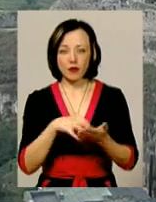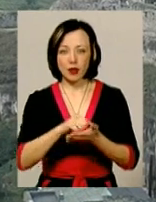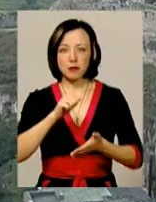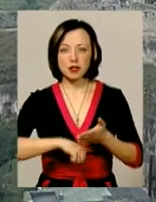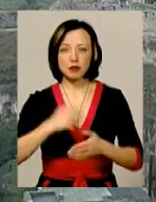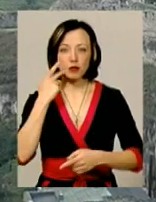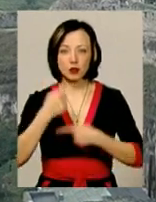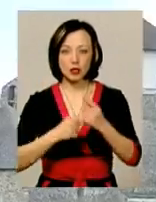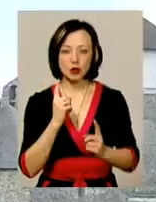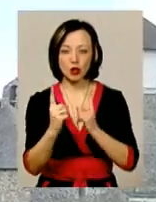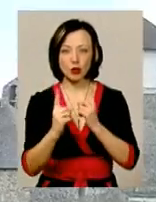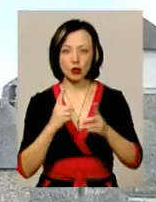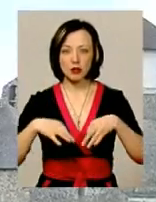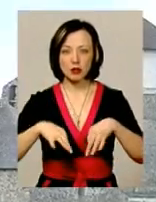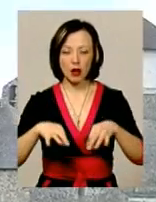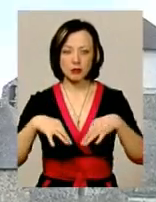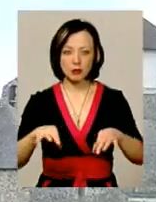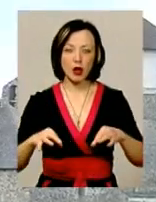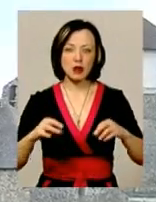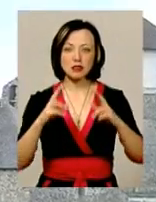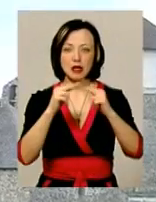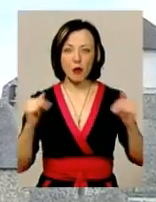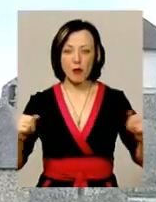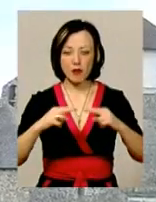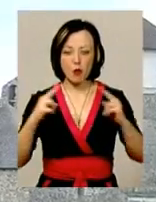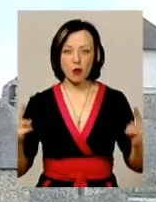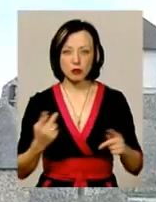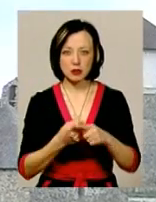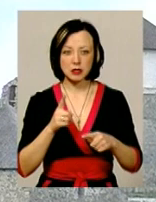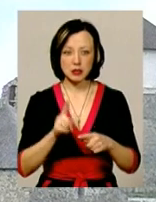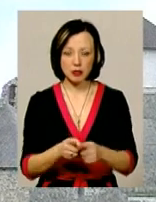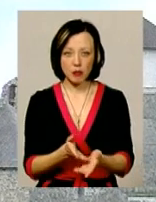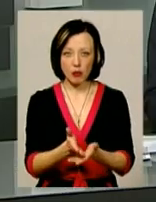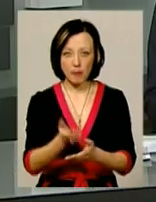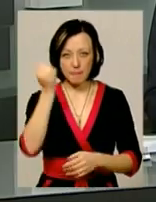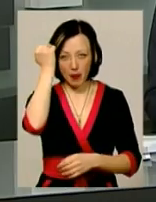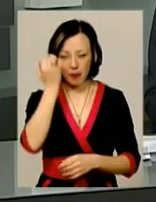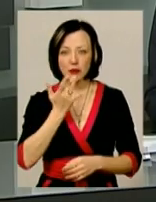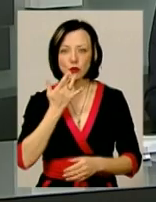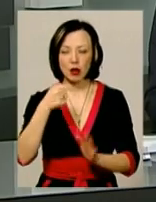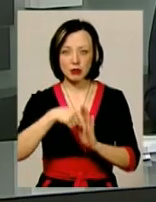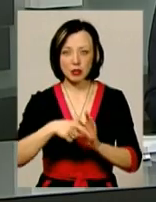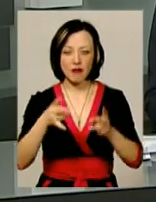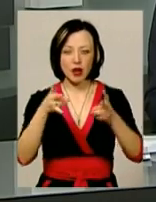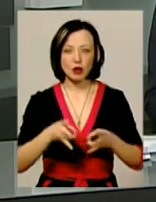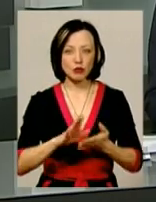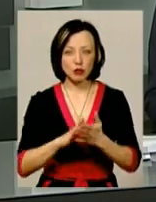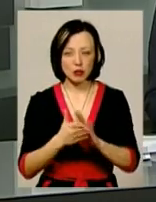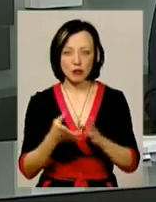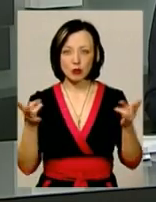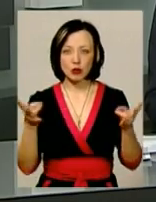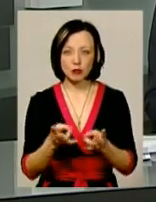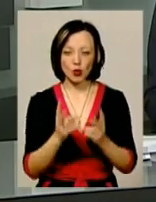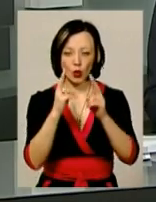призвів постійний рух транспорту – замковим мостом. Цей шляхопровід – пам'ятка національного значення, що перебуває в аварійному стані і